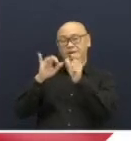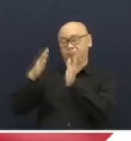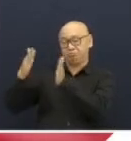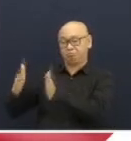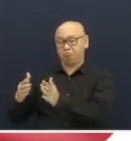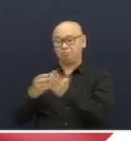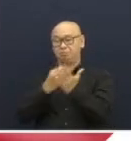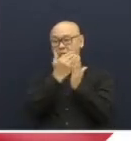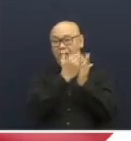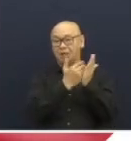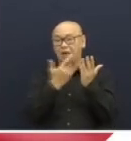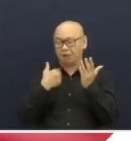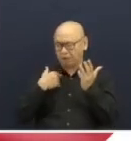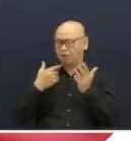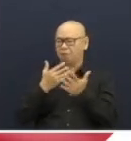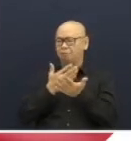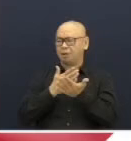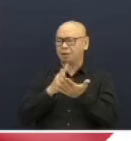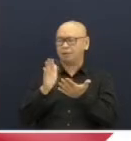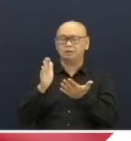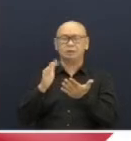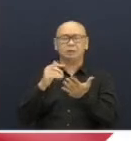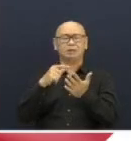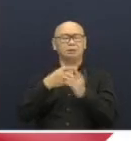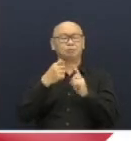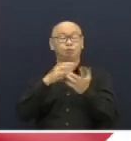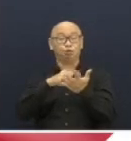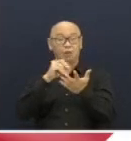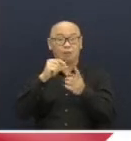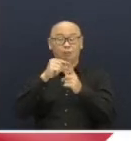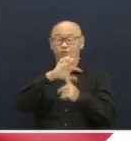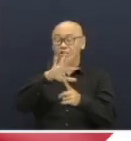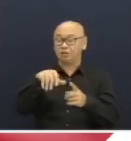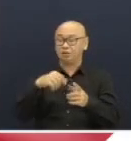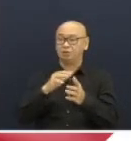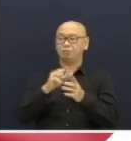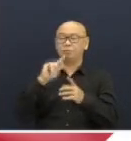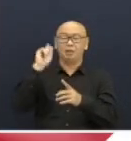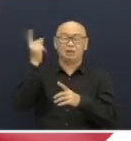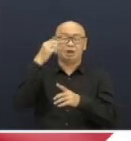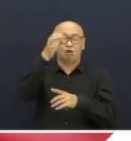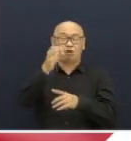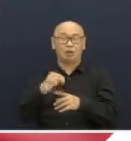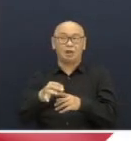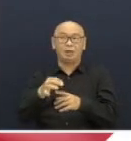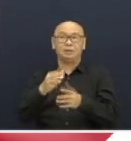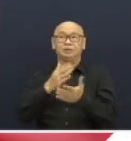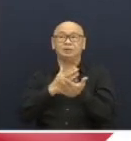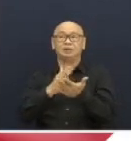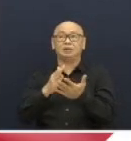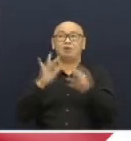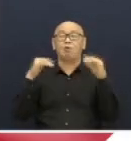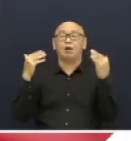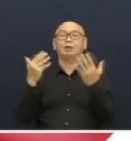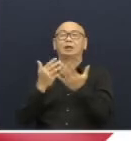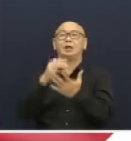Ada bagian anggaran dari pusat, provinsi, kemudian dari pemerintah kota, sisanya warga